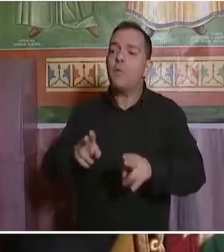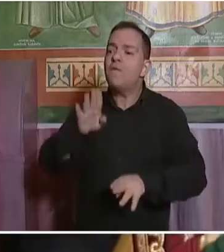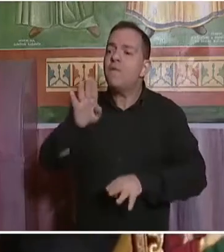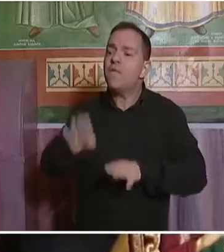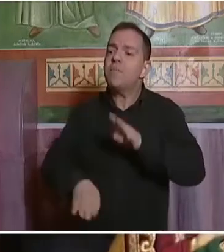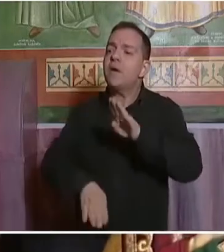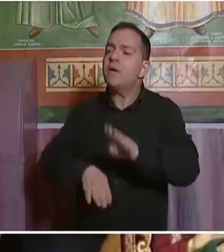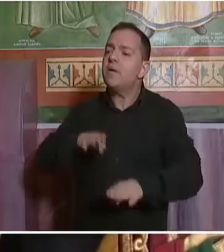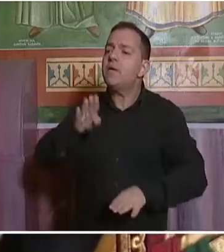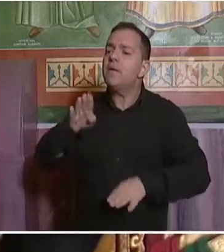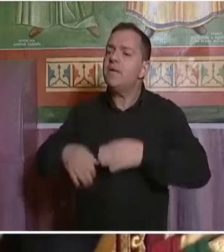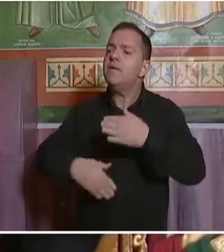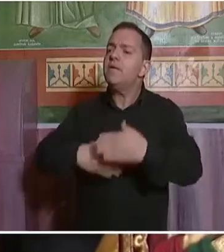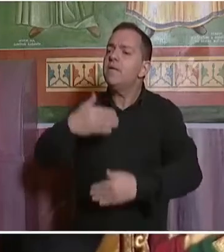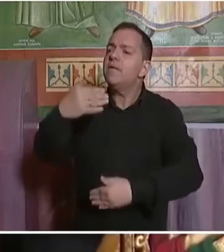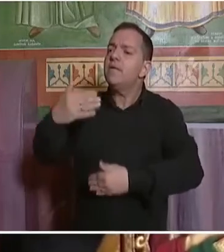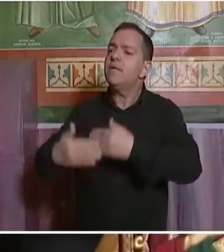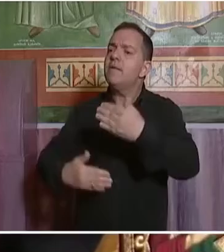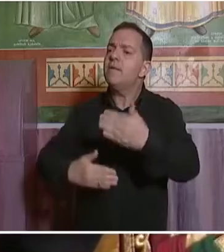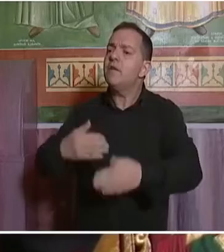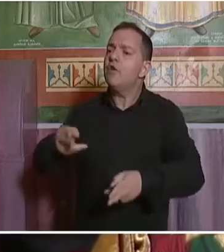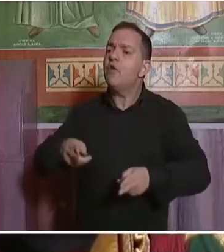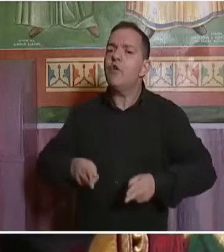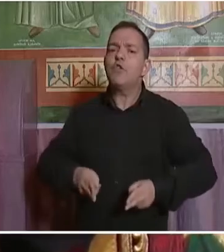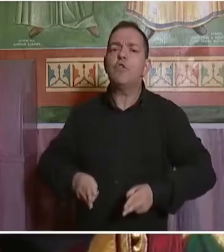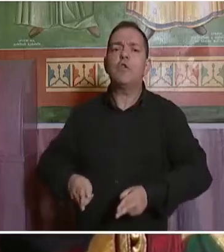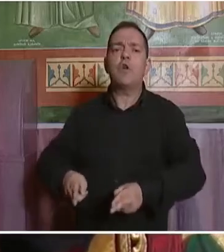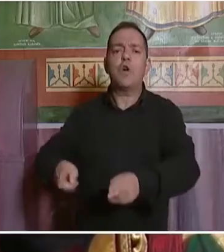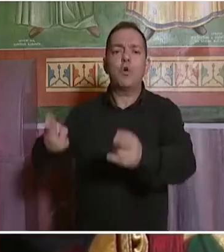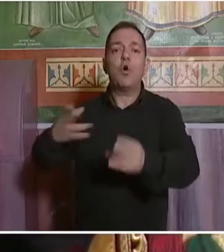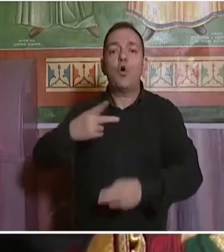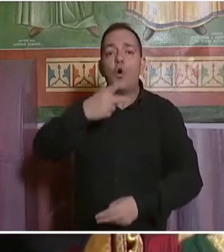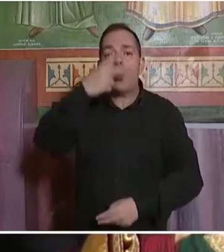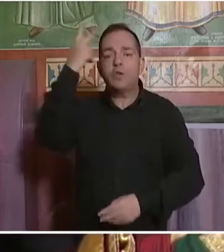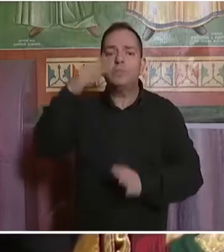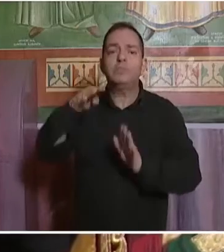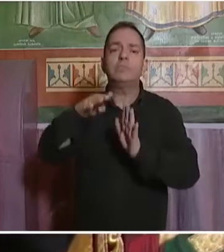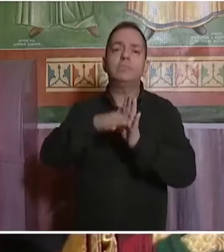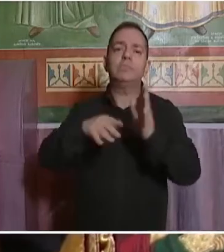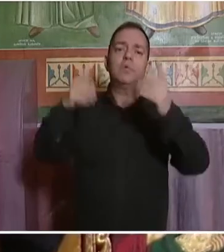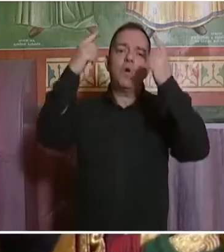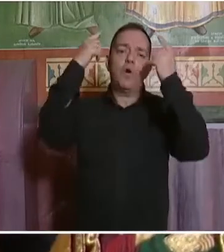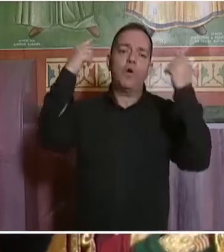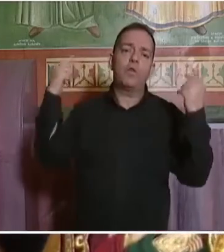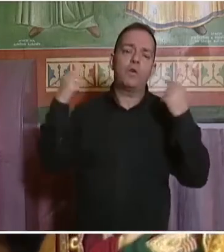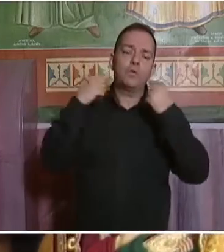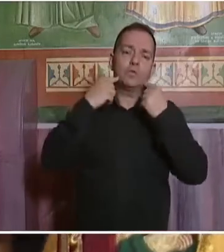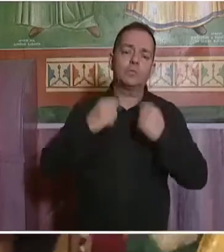βήματά μας πάντοτε στο δρόμο του θελήματος του Θεού.